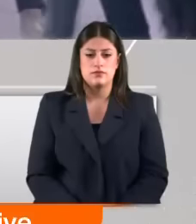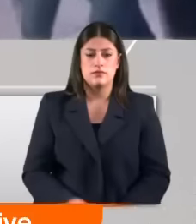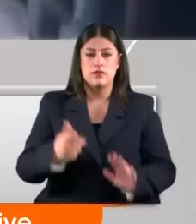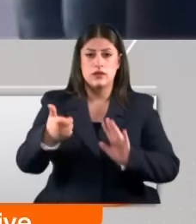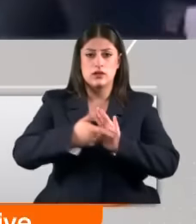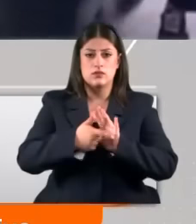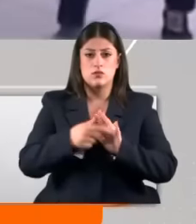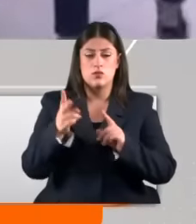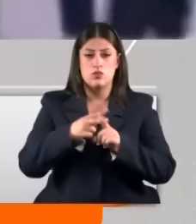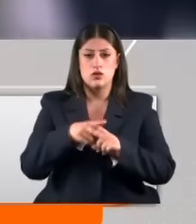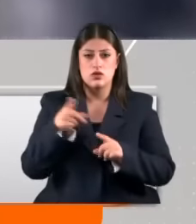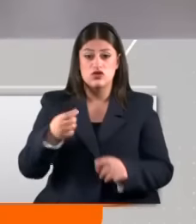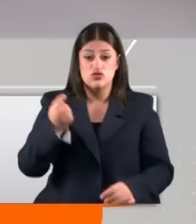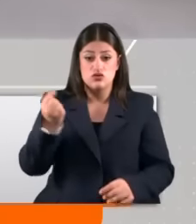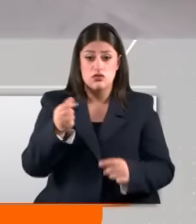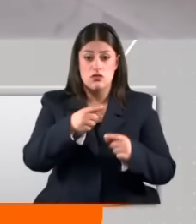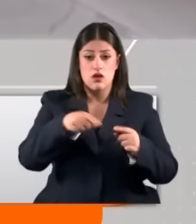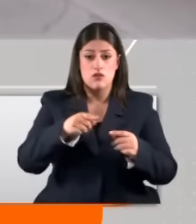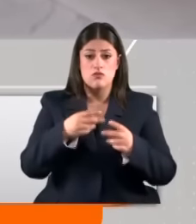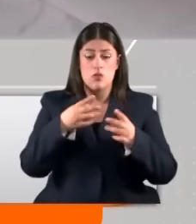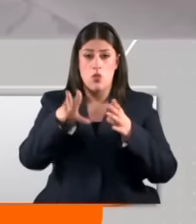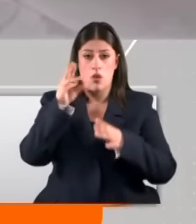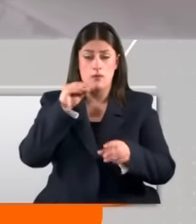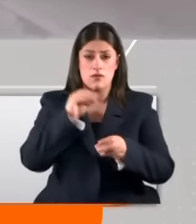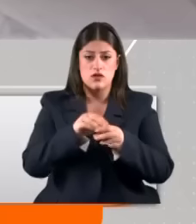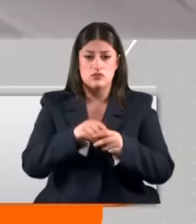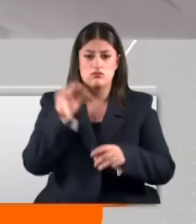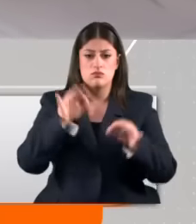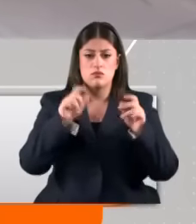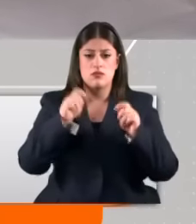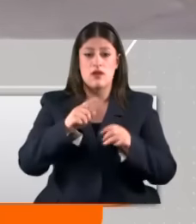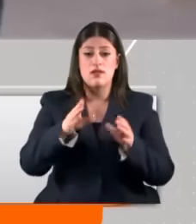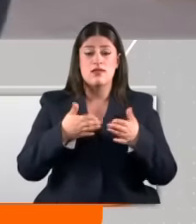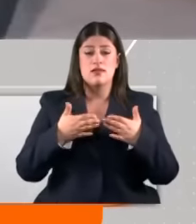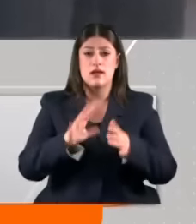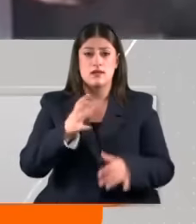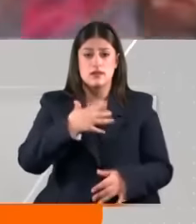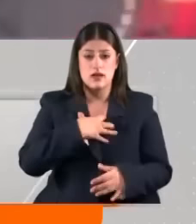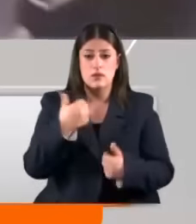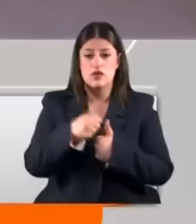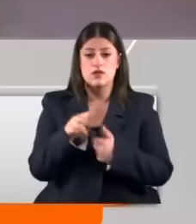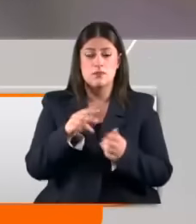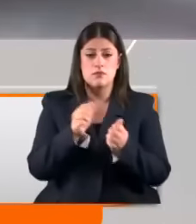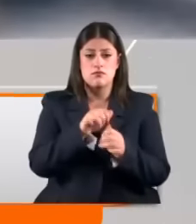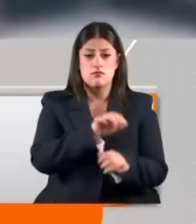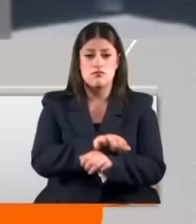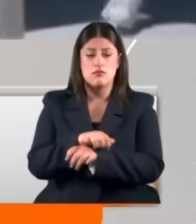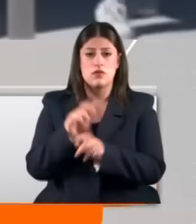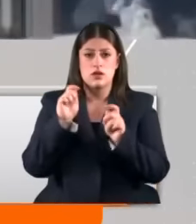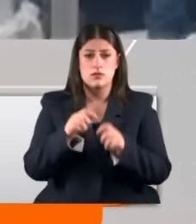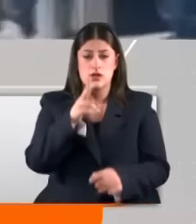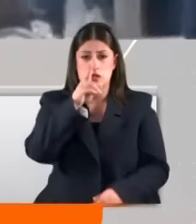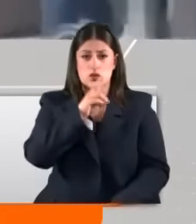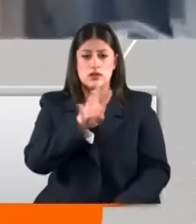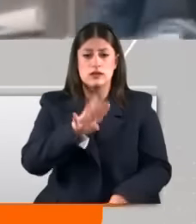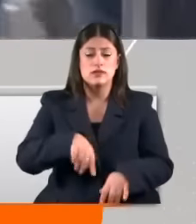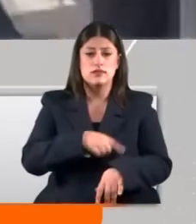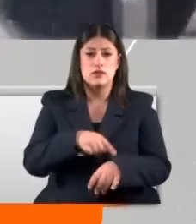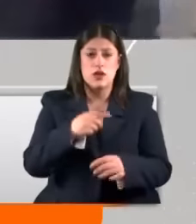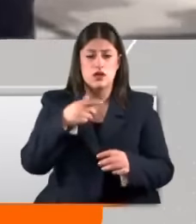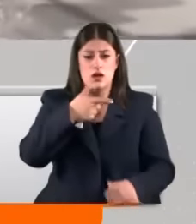İzmir polisi cinayeti aydınlatmak için harekete geçti. Teknenin sahibi eşiyle çalışanı gözaltına alındı. 240 saatlik güvenlik kamera